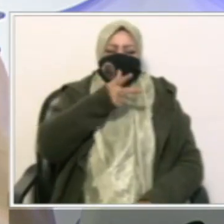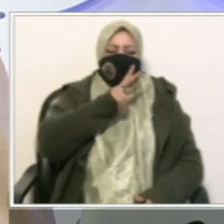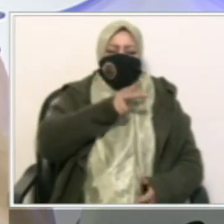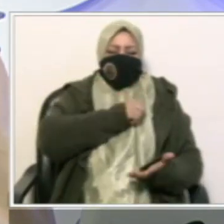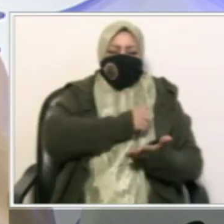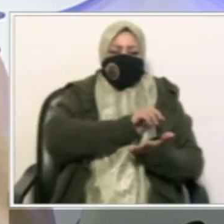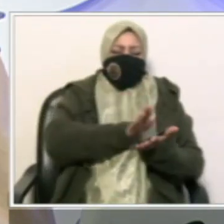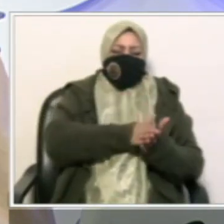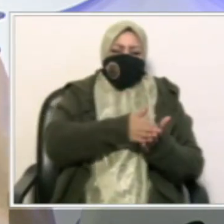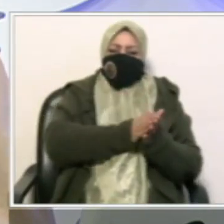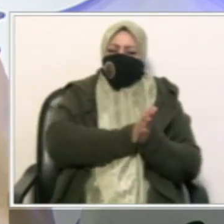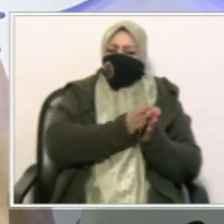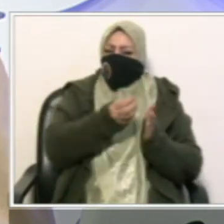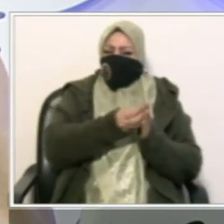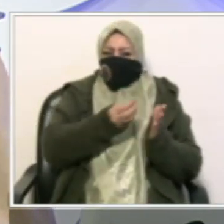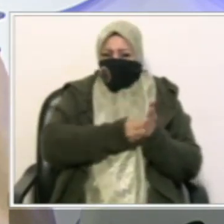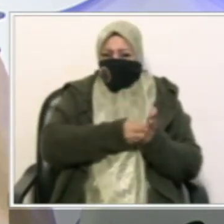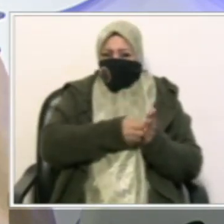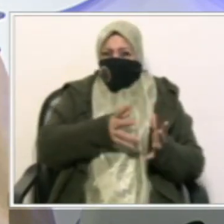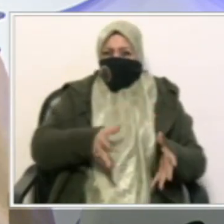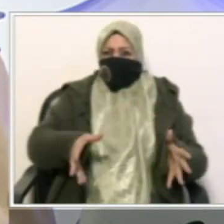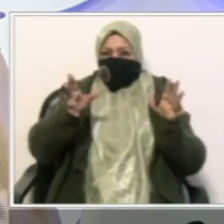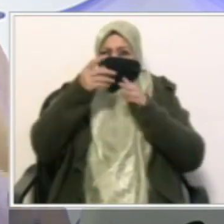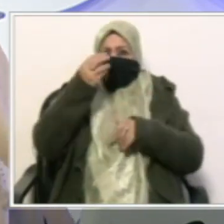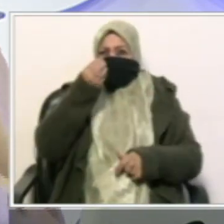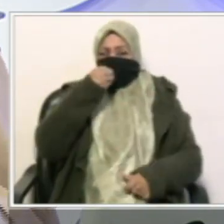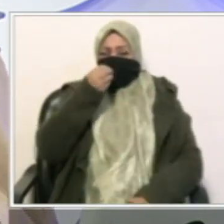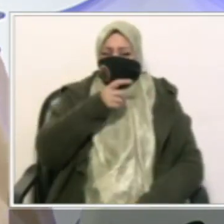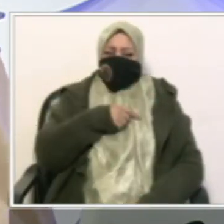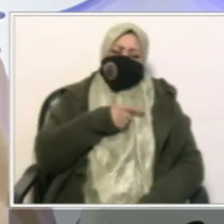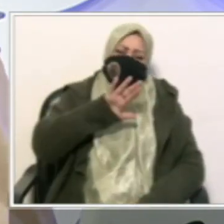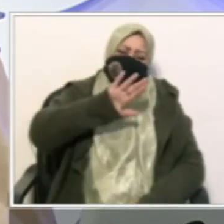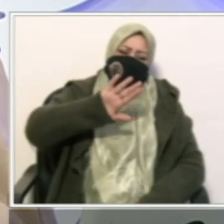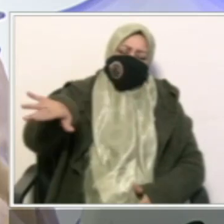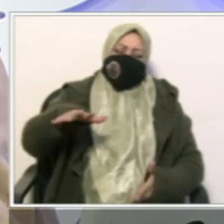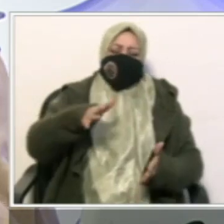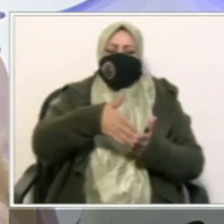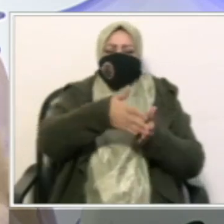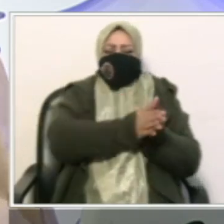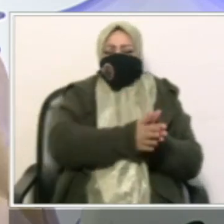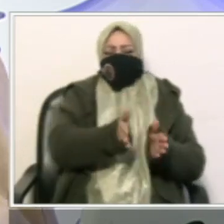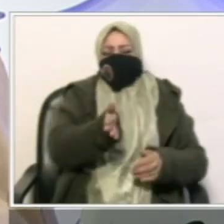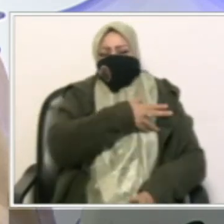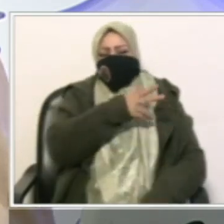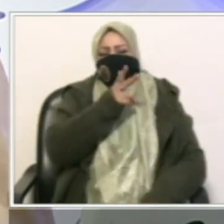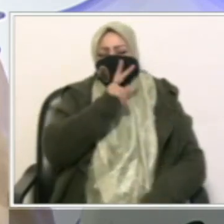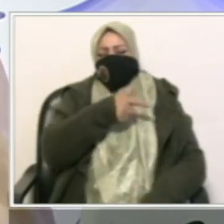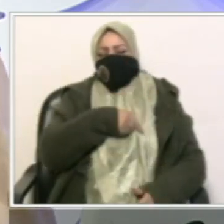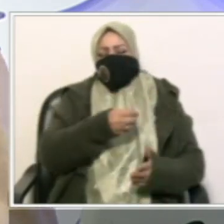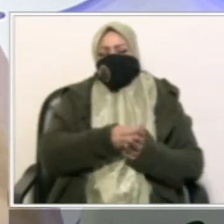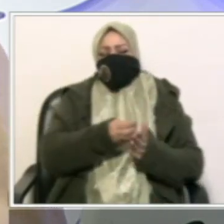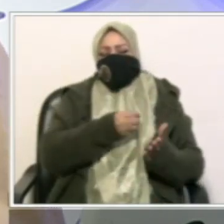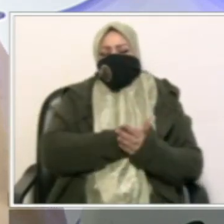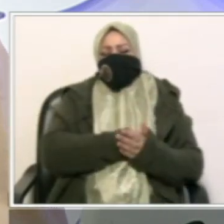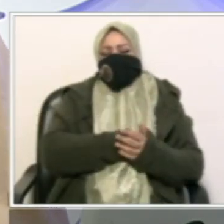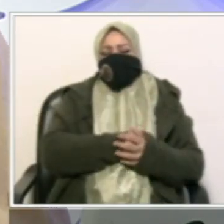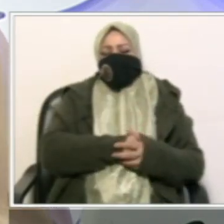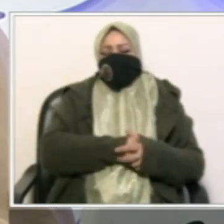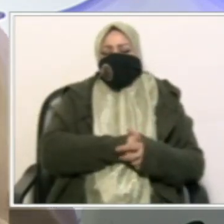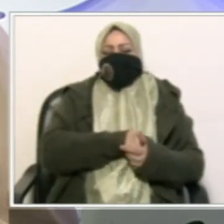علماؤنا: هذه من الذريعة المفتوحة، مع أنه يقدر يأخذ مزارع العنب ويعصرها ويدرها خمر،